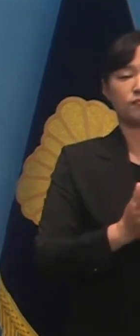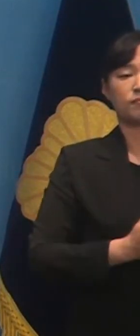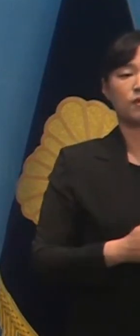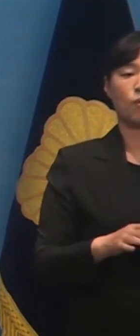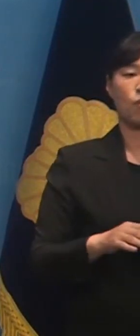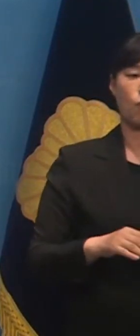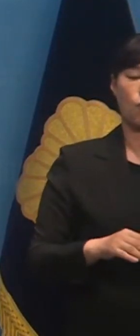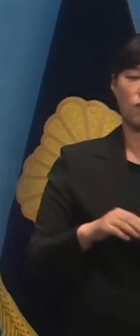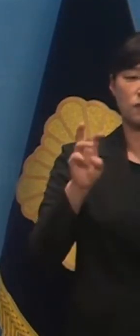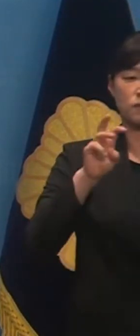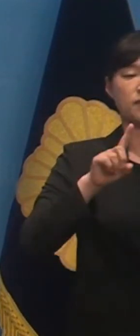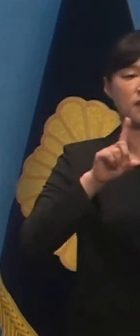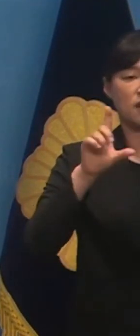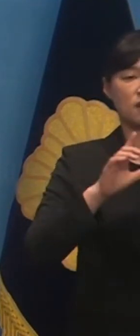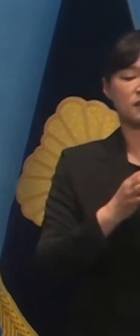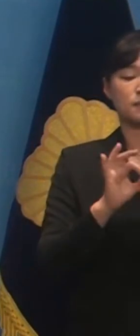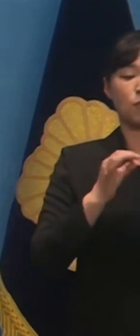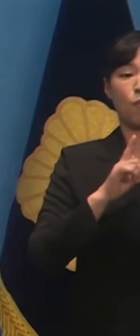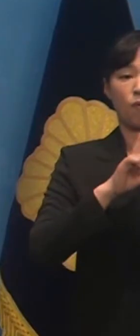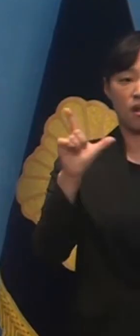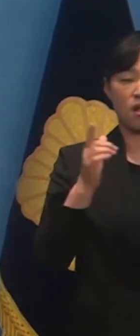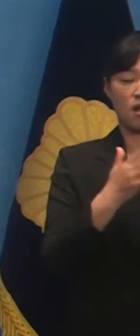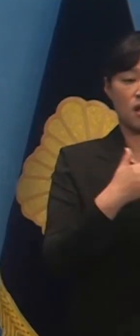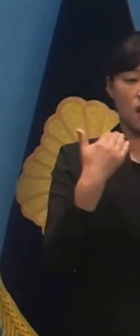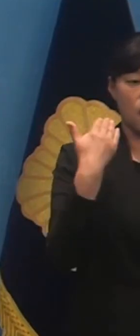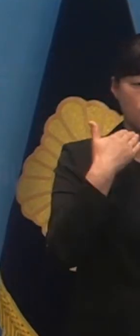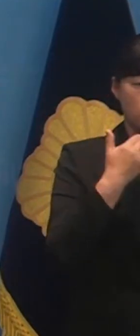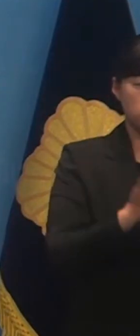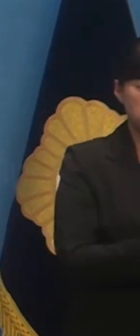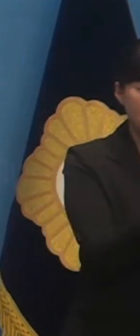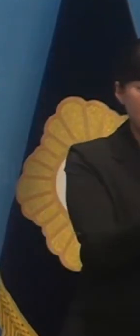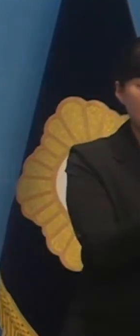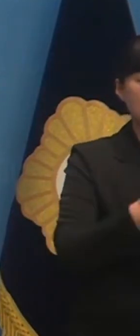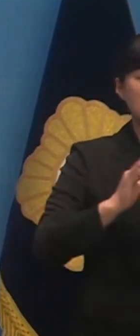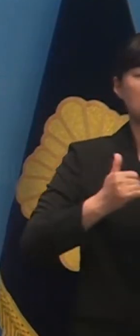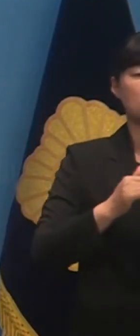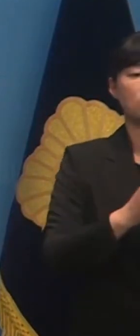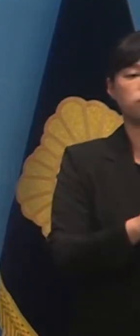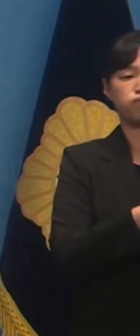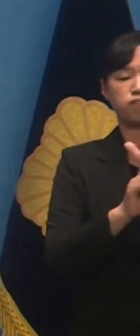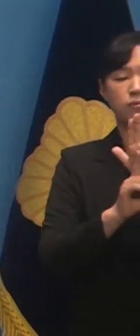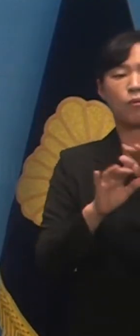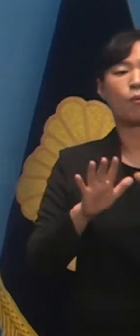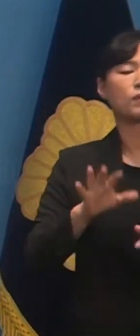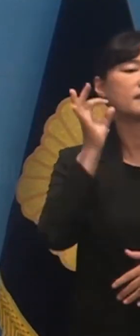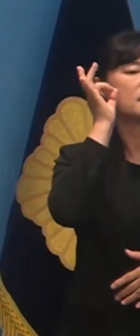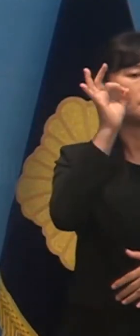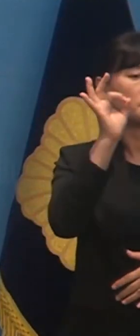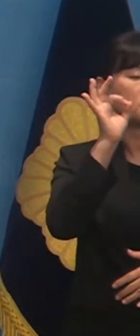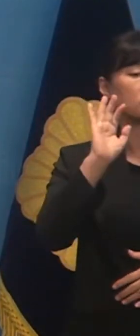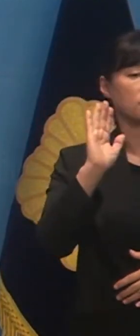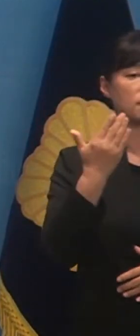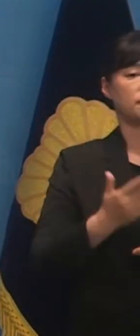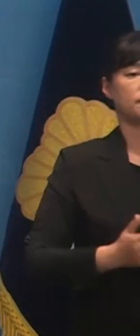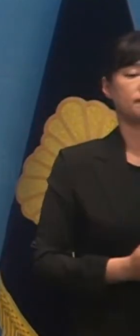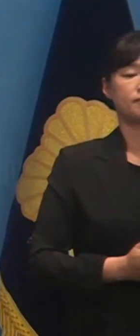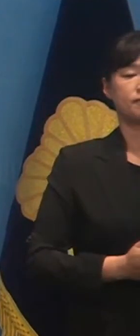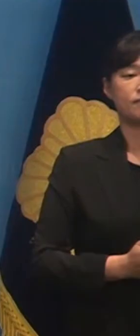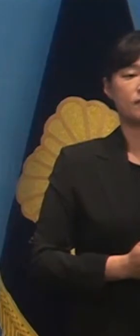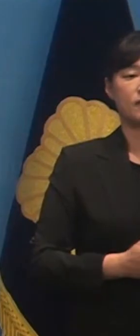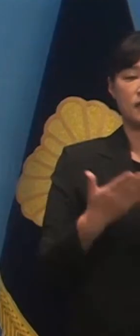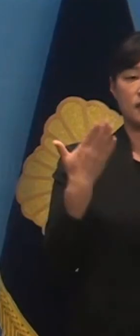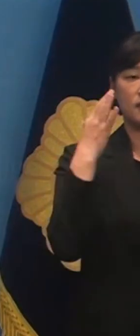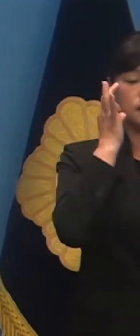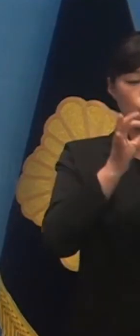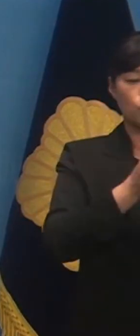5월 31일 금요일 날 리박스쿨 사태가 세상에 알려진 지 오늘까지 10일이나 지났습니다.